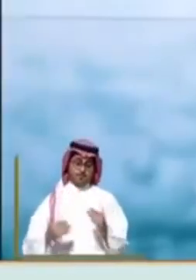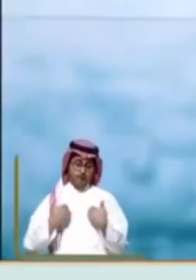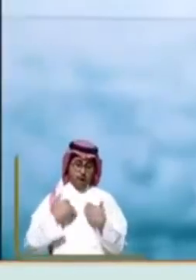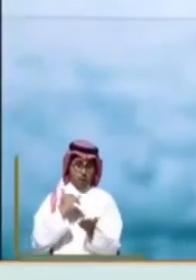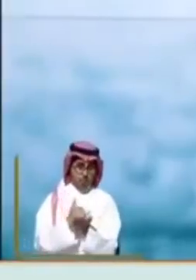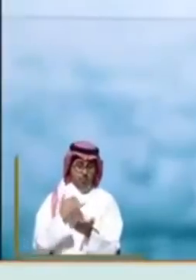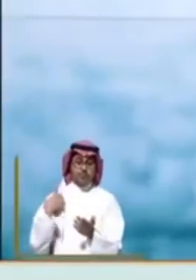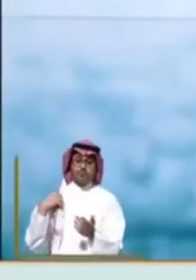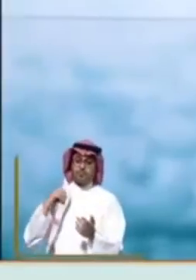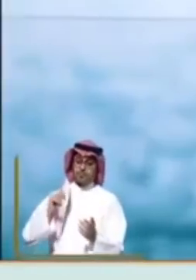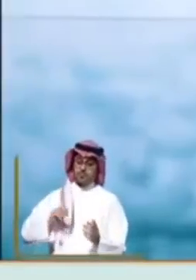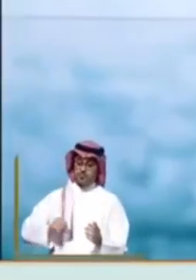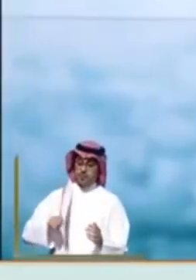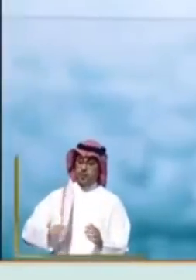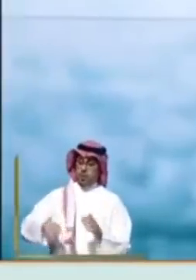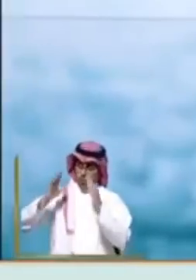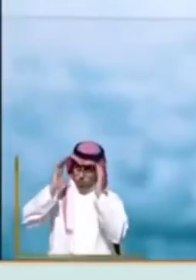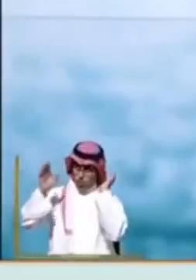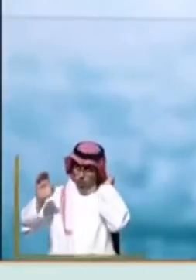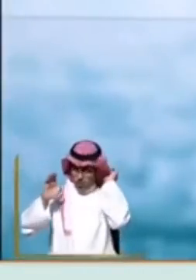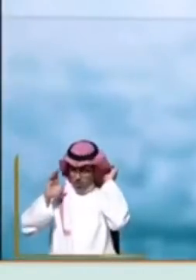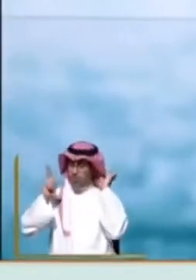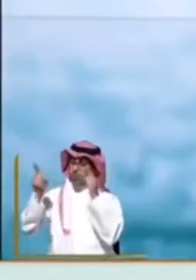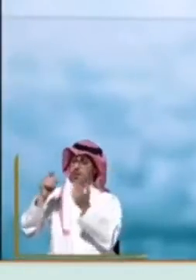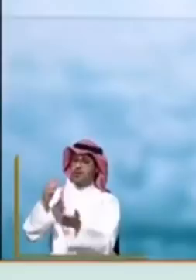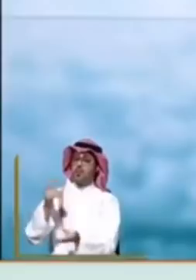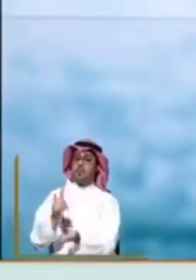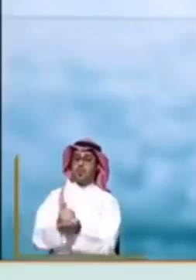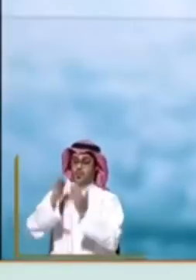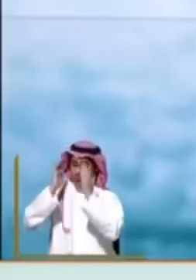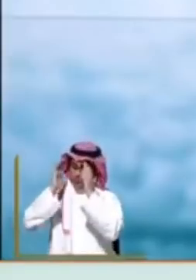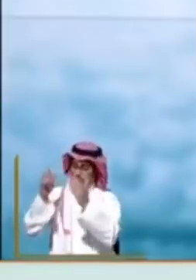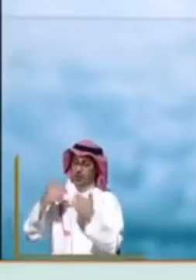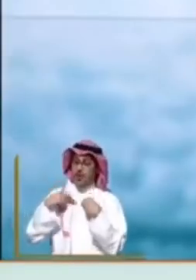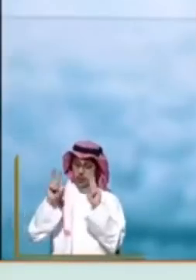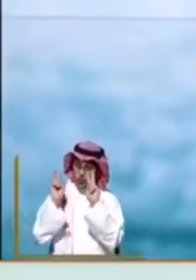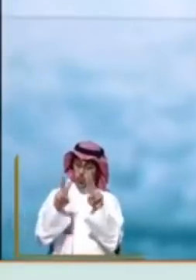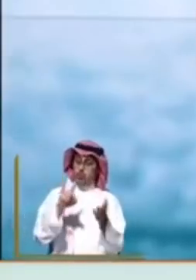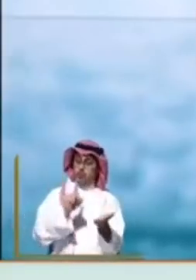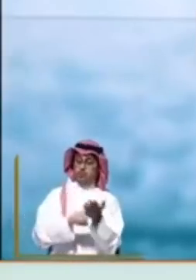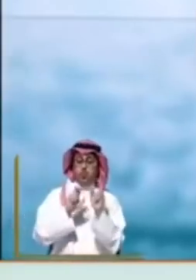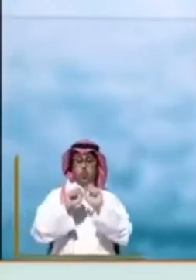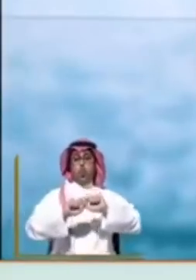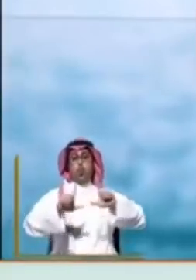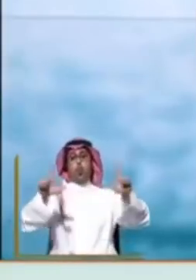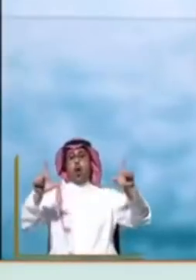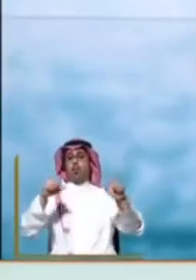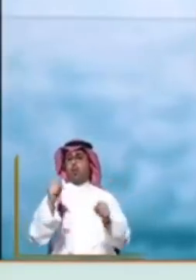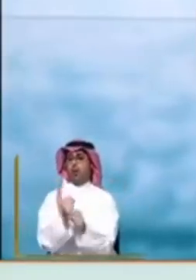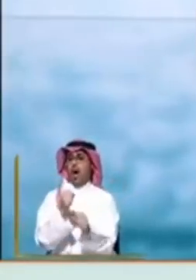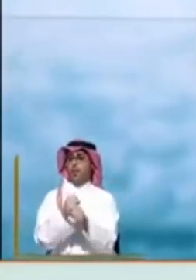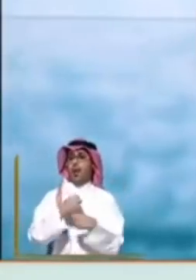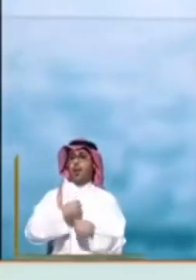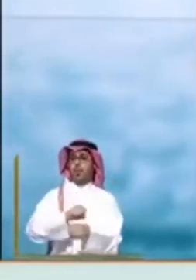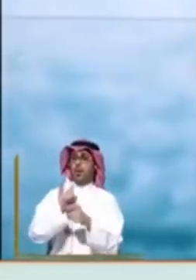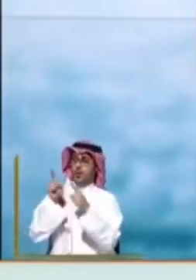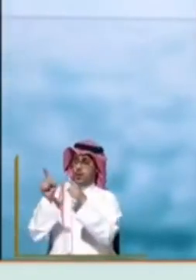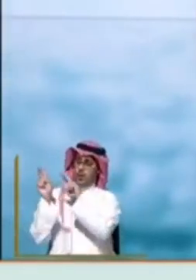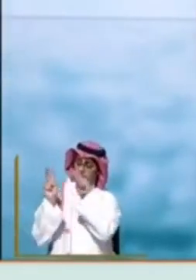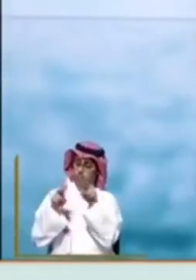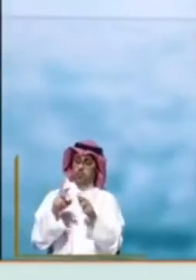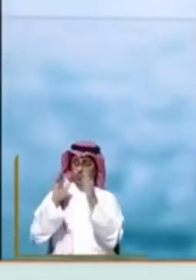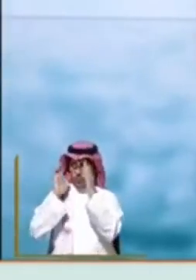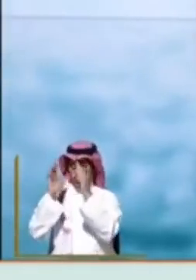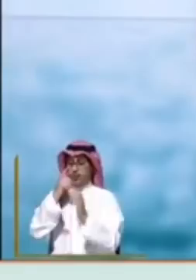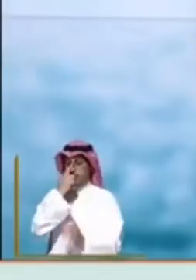يعني جهودكم ترى فتشكر في هذا المجال لا شك، يعني وجميع أمانات المناطق في كل مناطق المملكة،